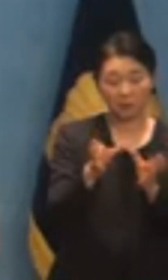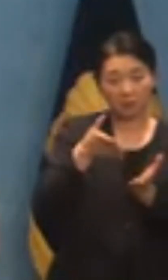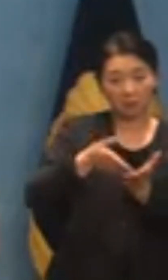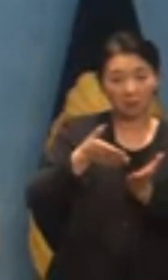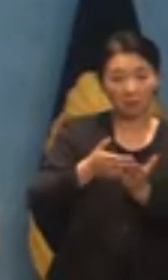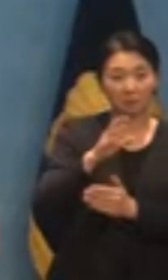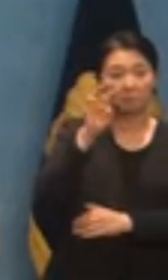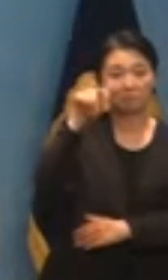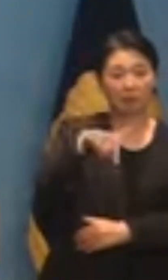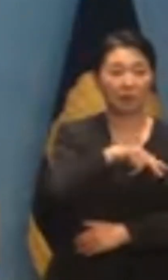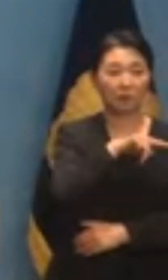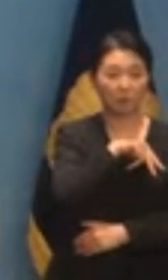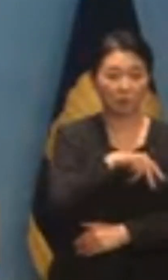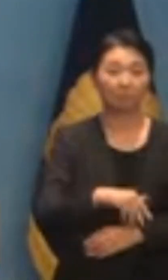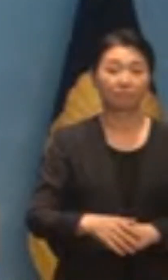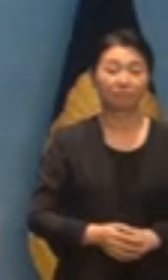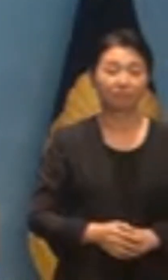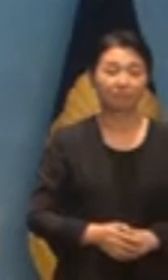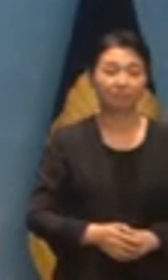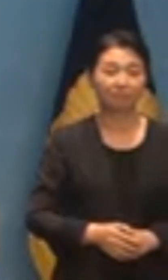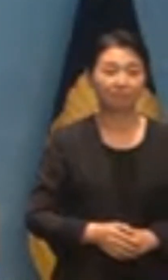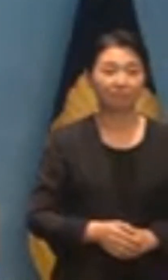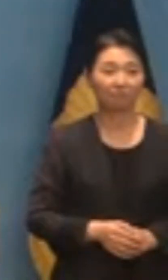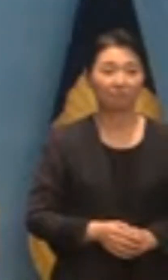원내대변인 선희 의원님이십니다.